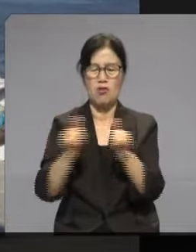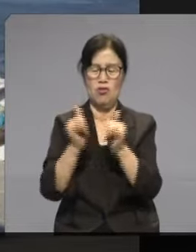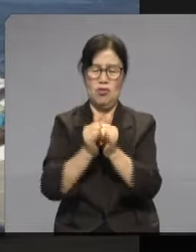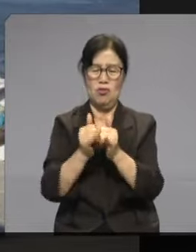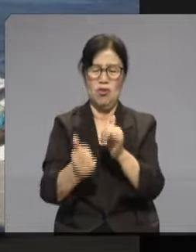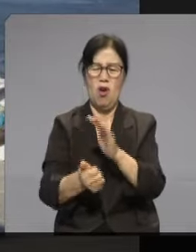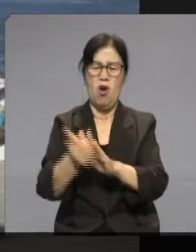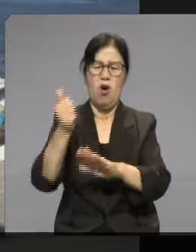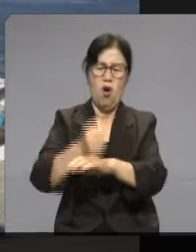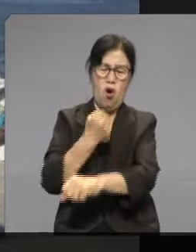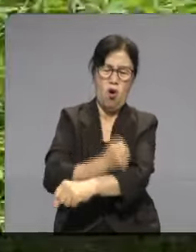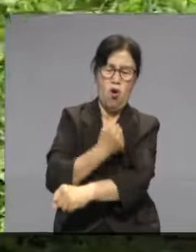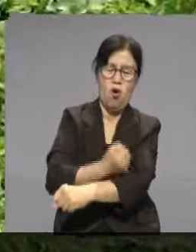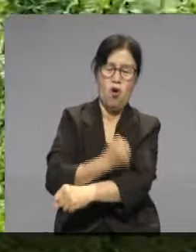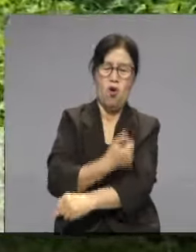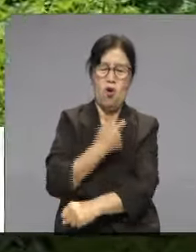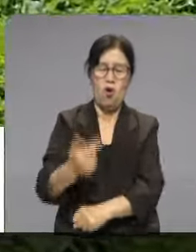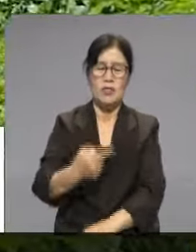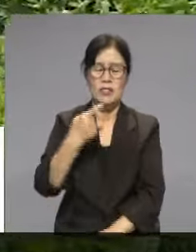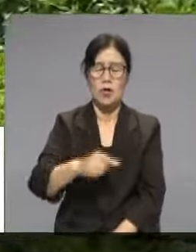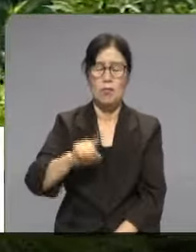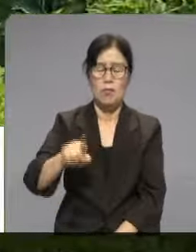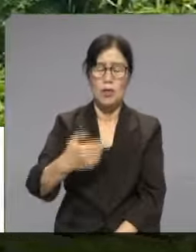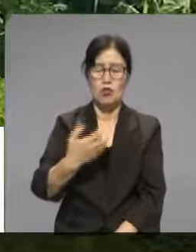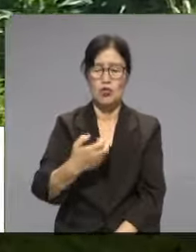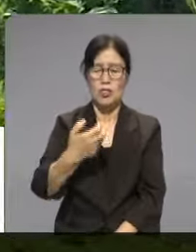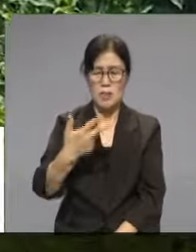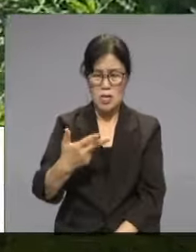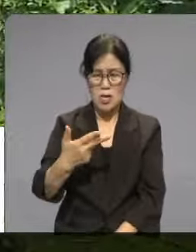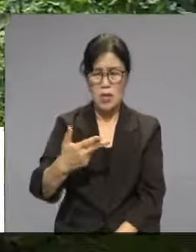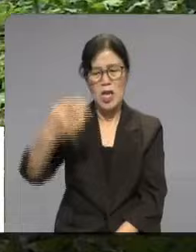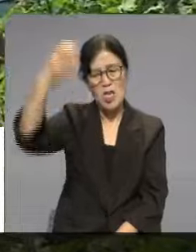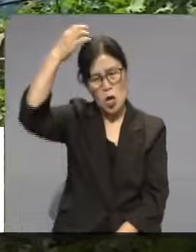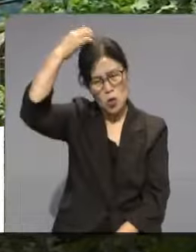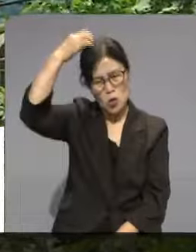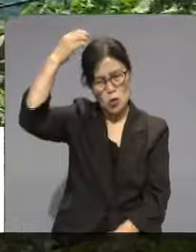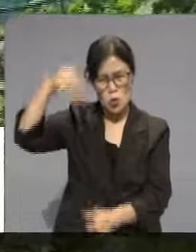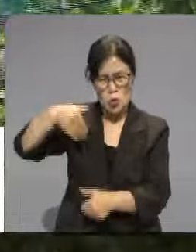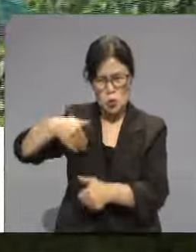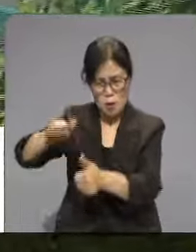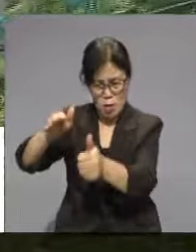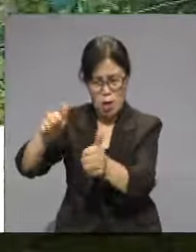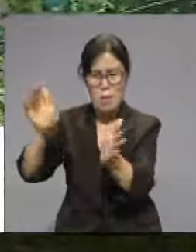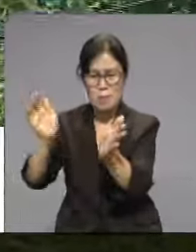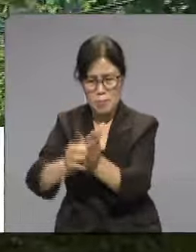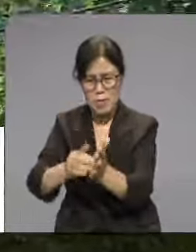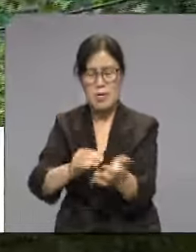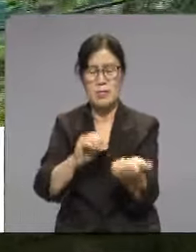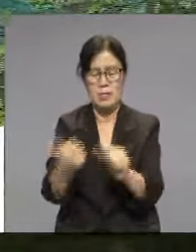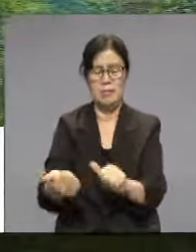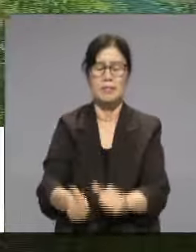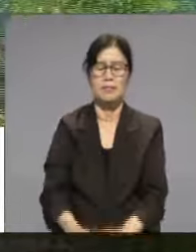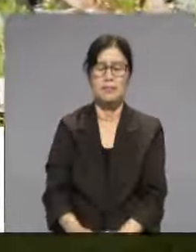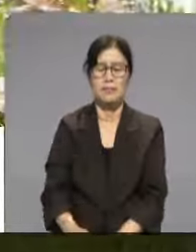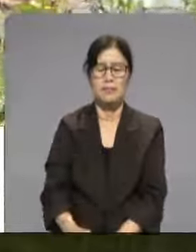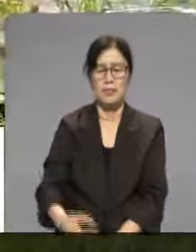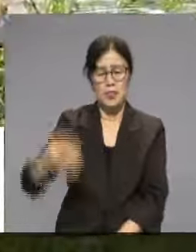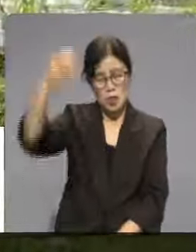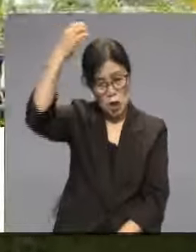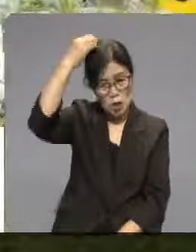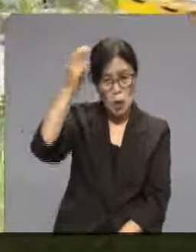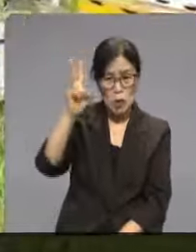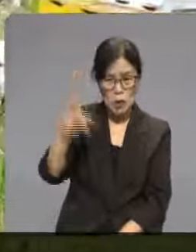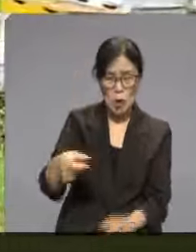세웠는데요. 1197년 최충원에 의해 영종도로 유배되었다가 사망했습니다. 영종역 바로